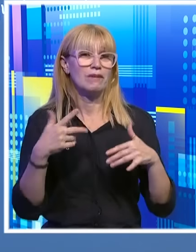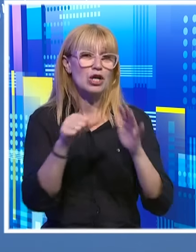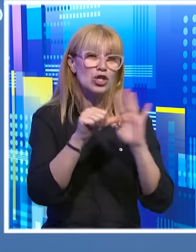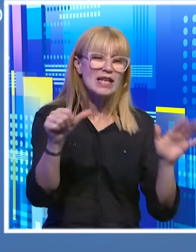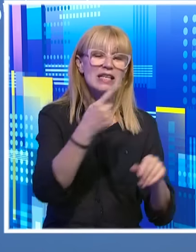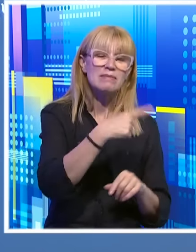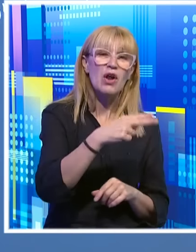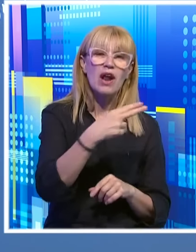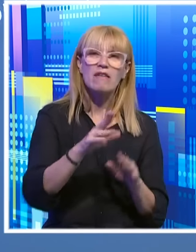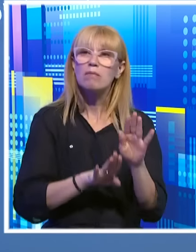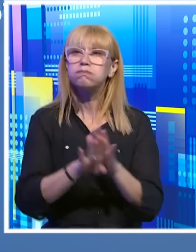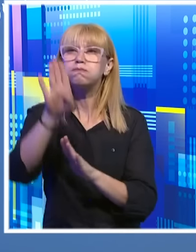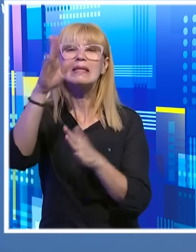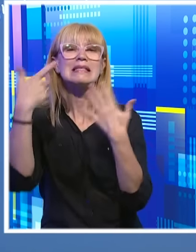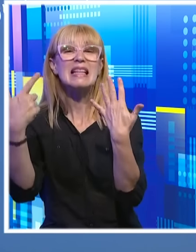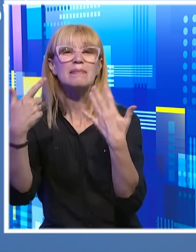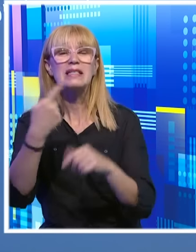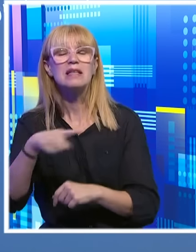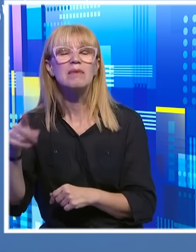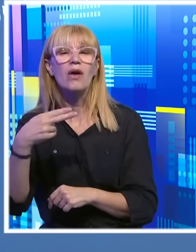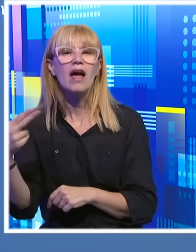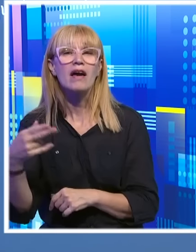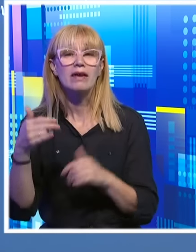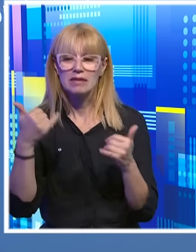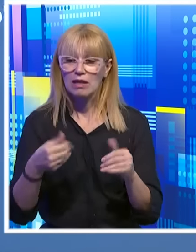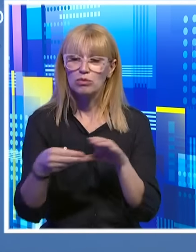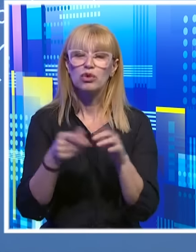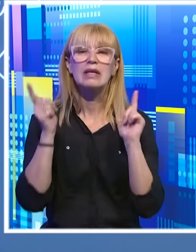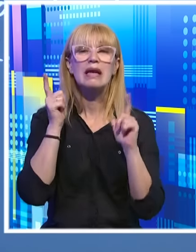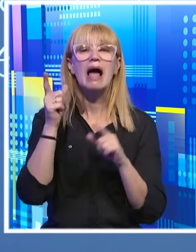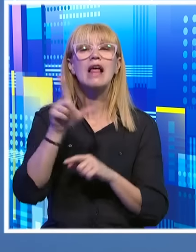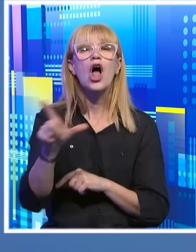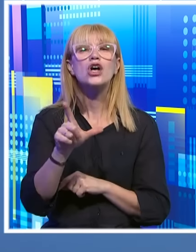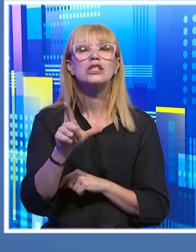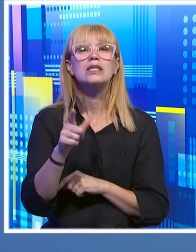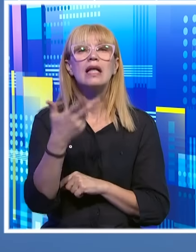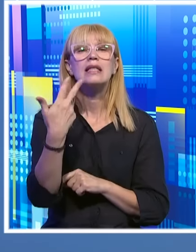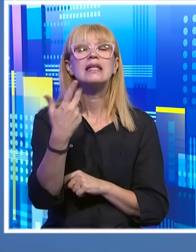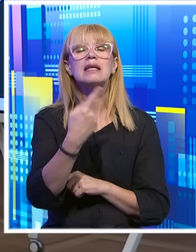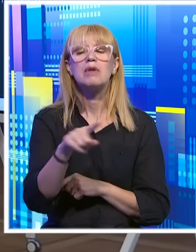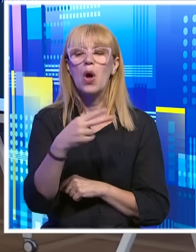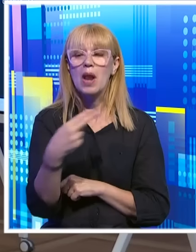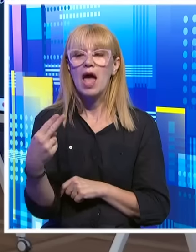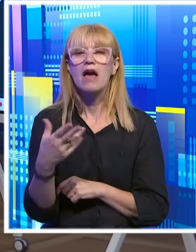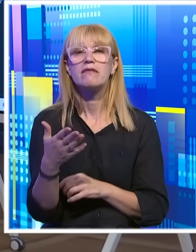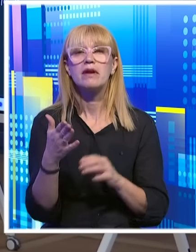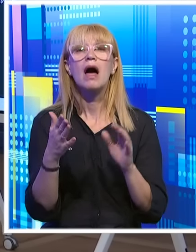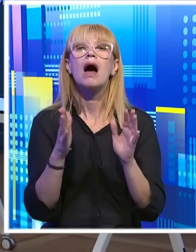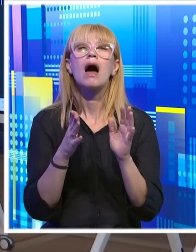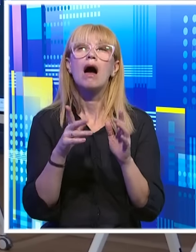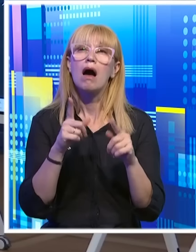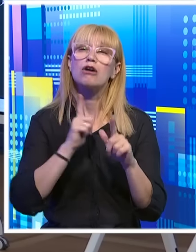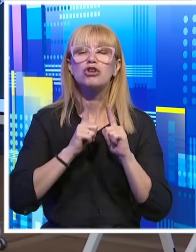na 70 miliona evra. Današnji budžet grada Loznice je 30 miliona evra. Znate li koliki bi bio 2030?